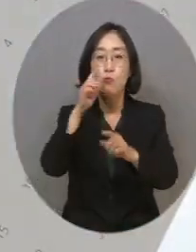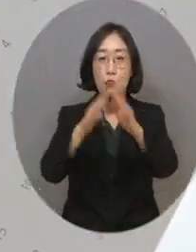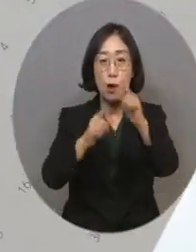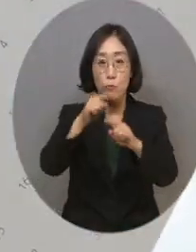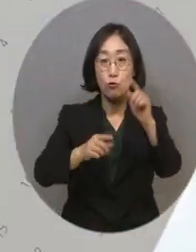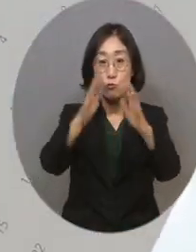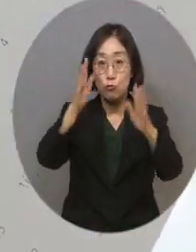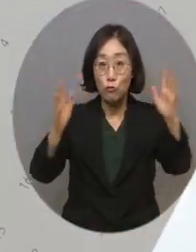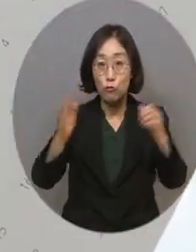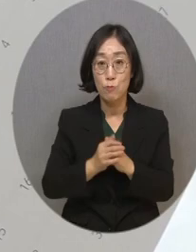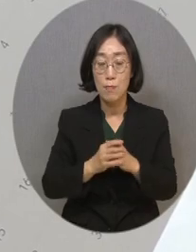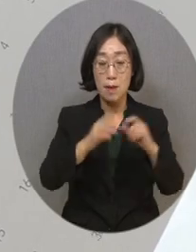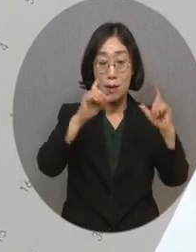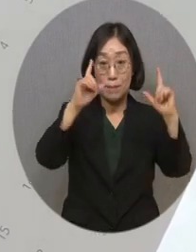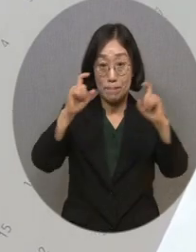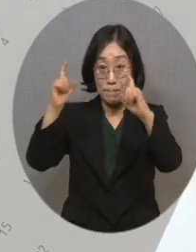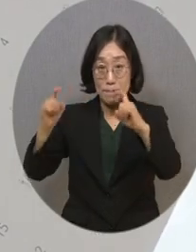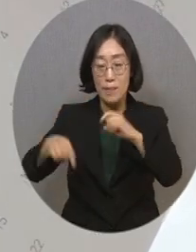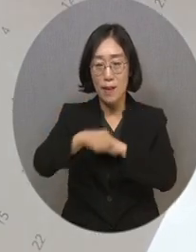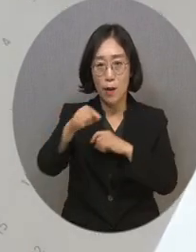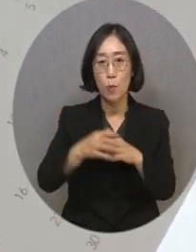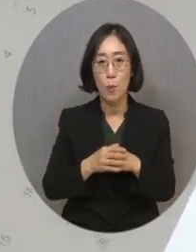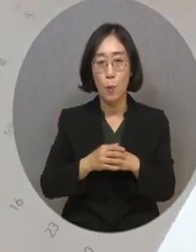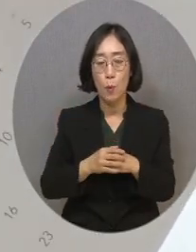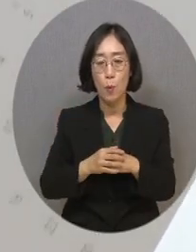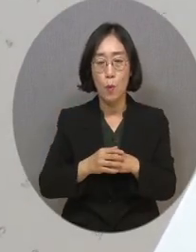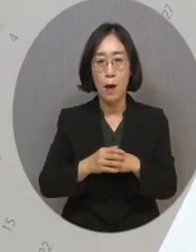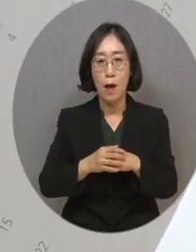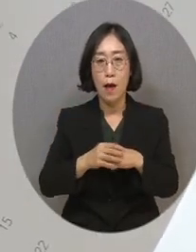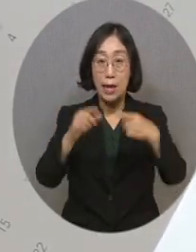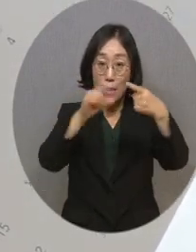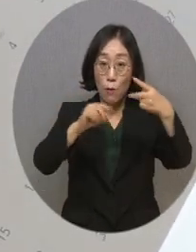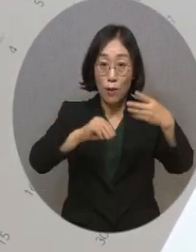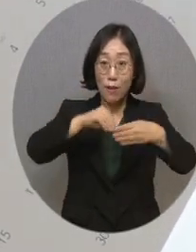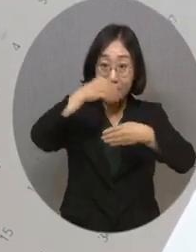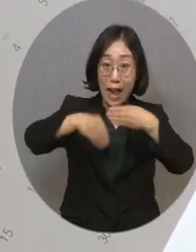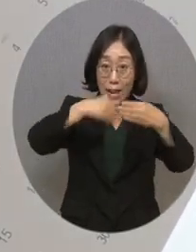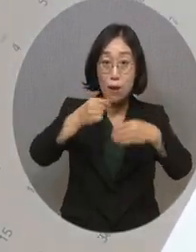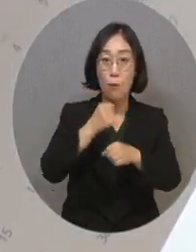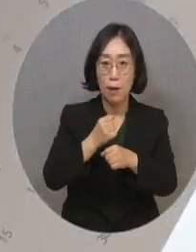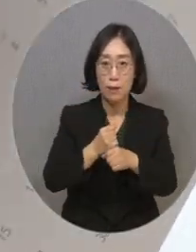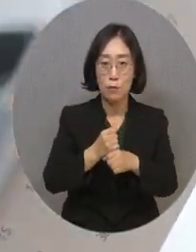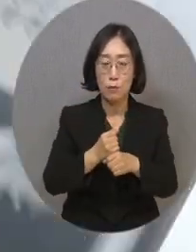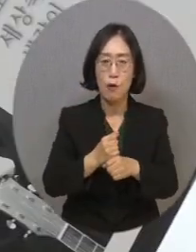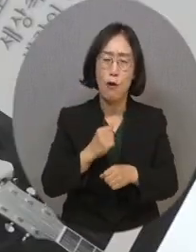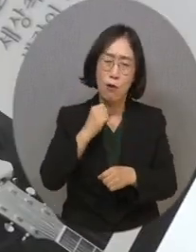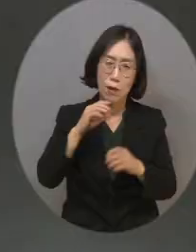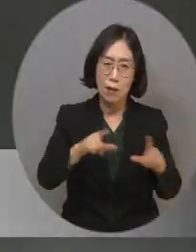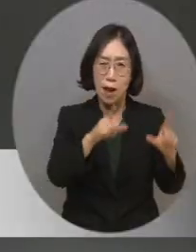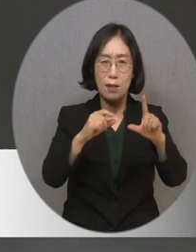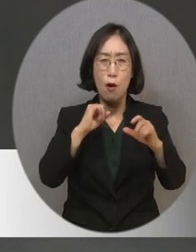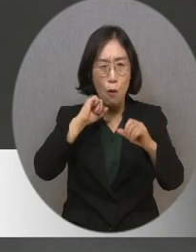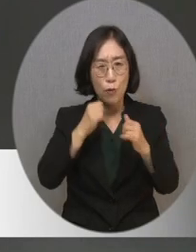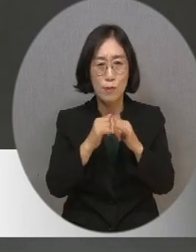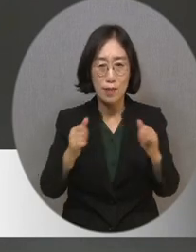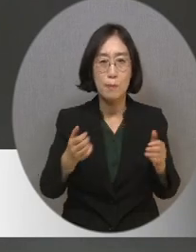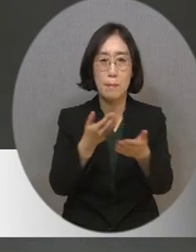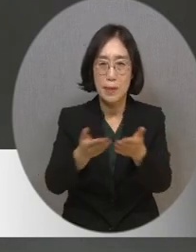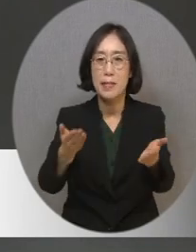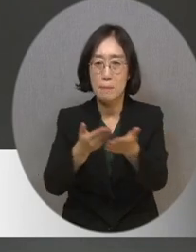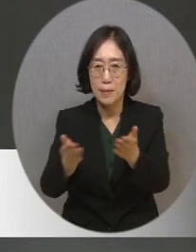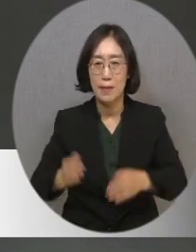2024년 책상용 달력을 만들어 지역 장애인과 취약계층에게 전했습니다 예 그